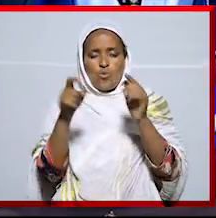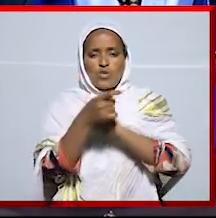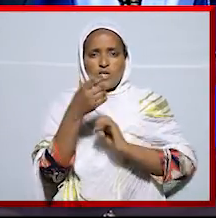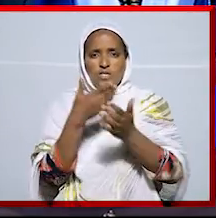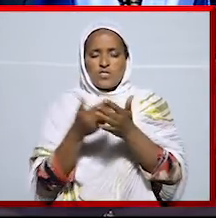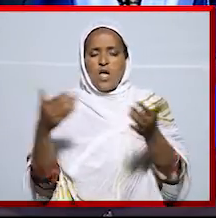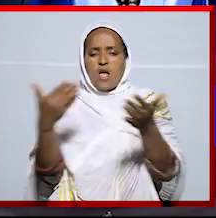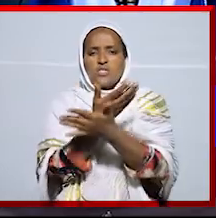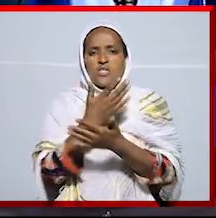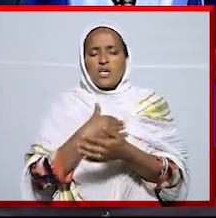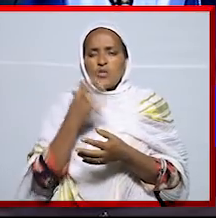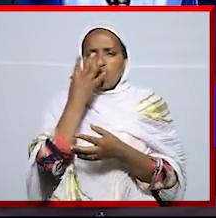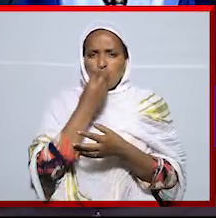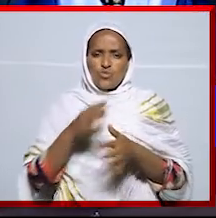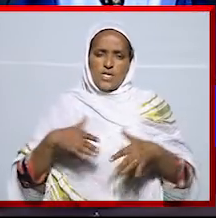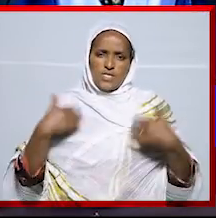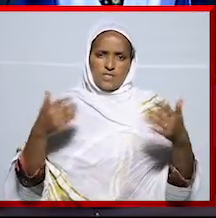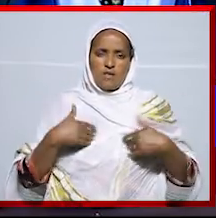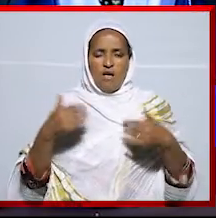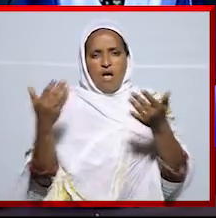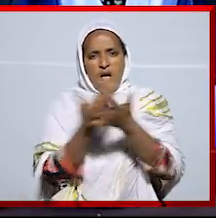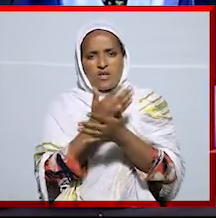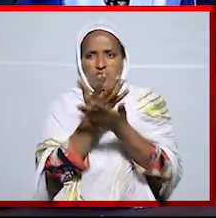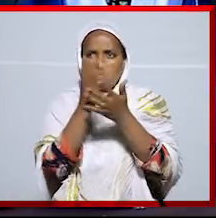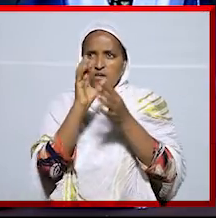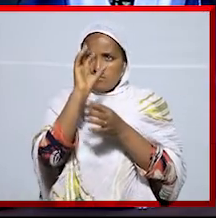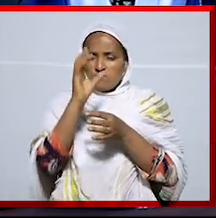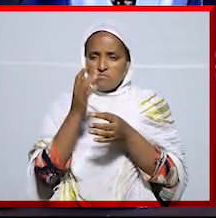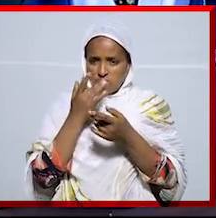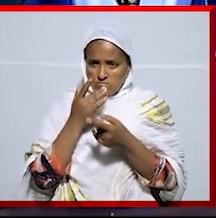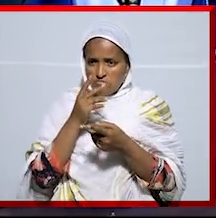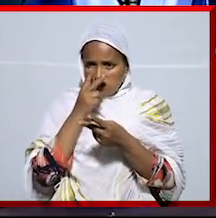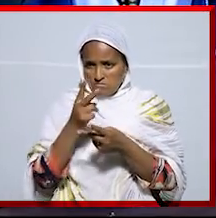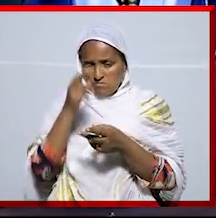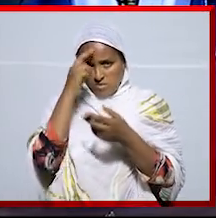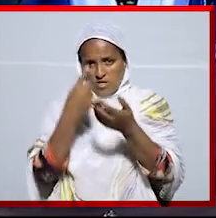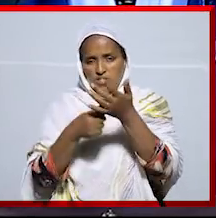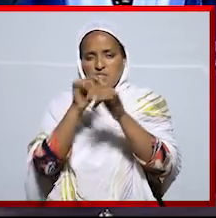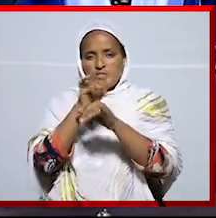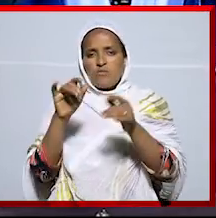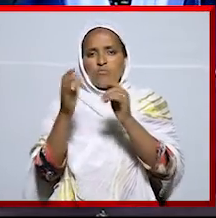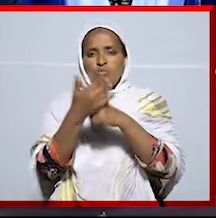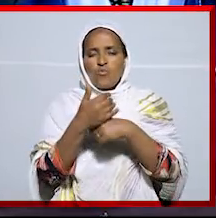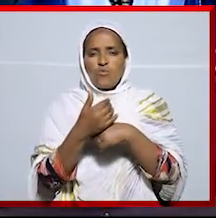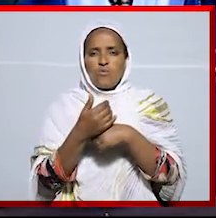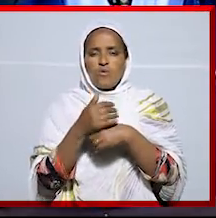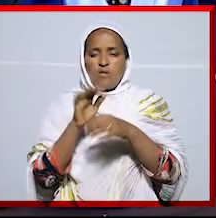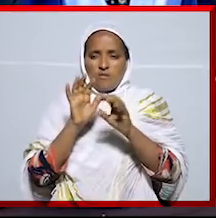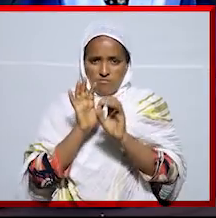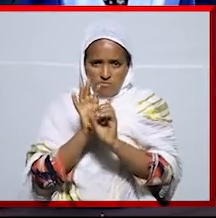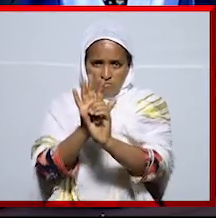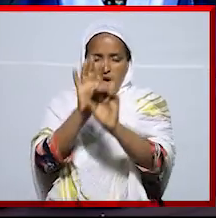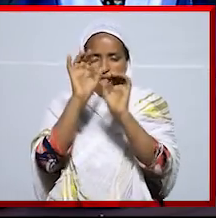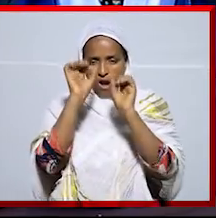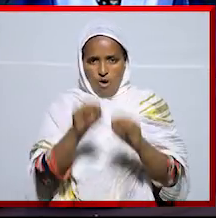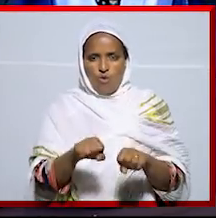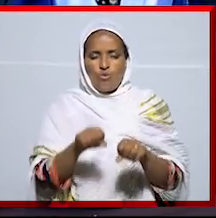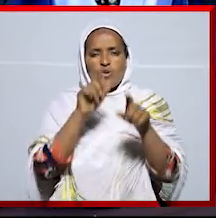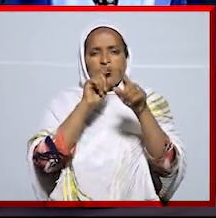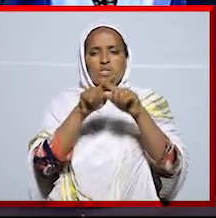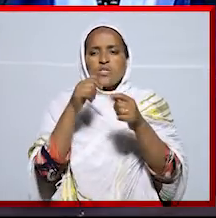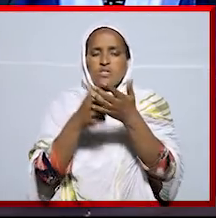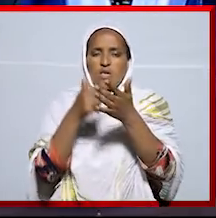ድረስ አዲስ ነገር ያምረናል። አዲስ ቢራ ሲመጣ አዲስ እሱን መቅነስ ምናምን፣ ለዛ ስለሆነ መግፋት